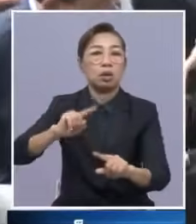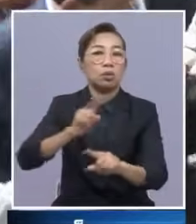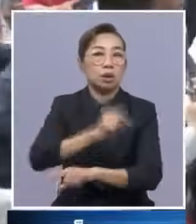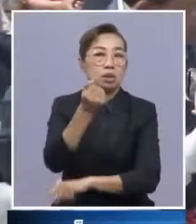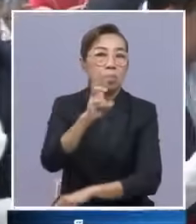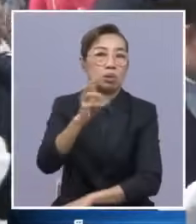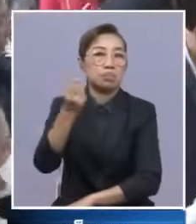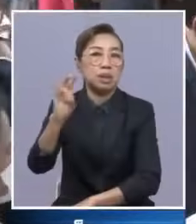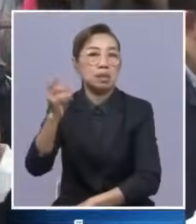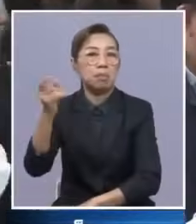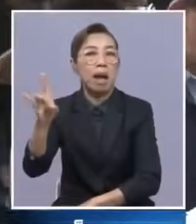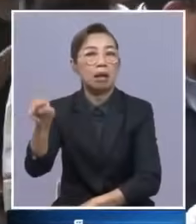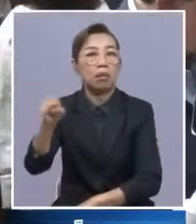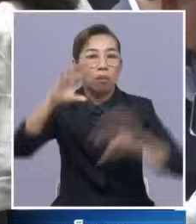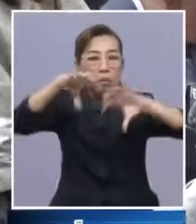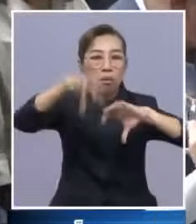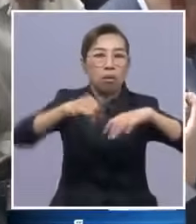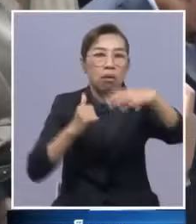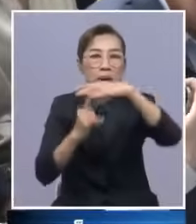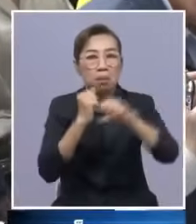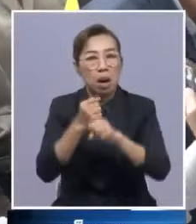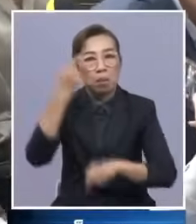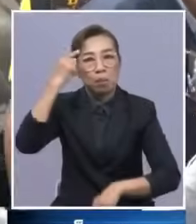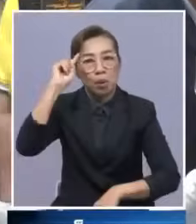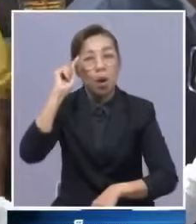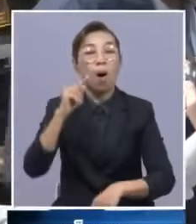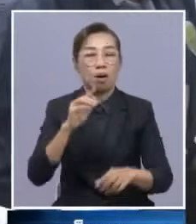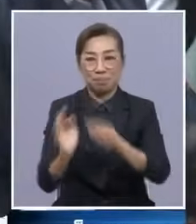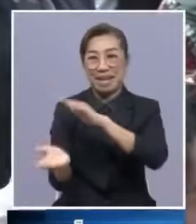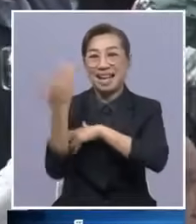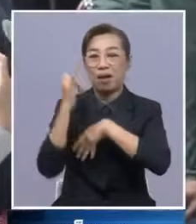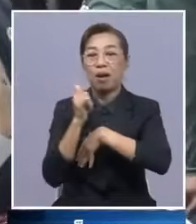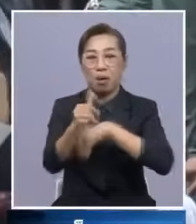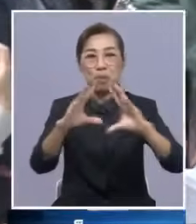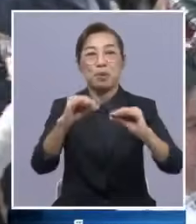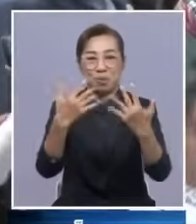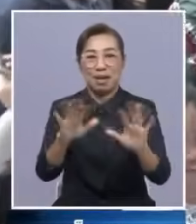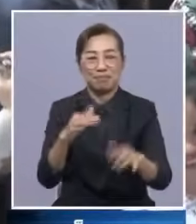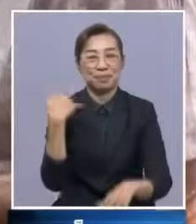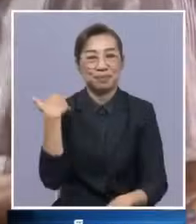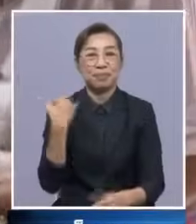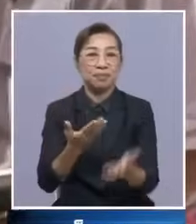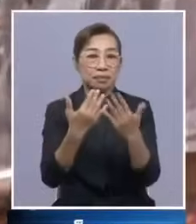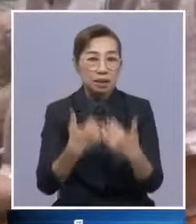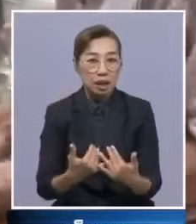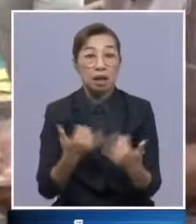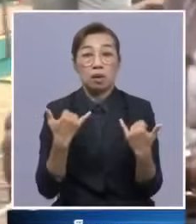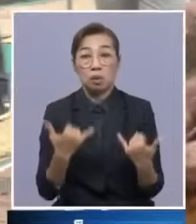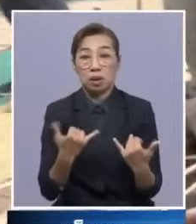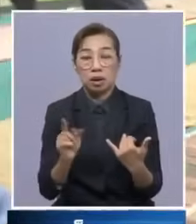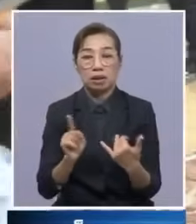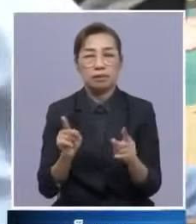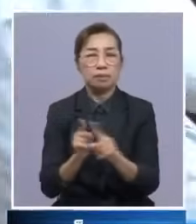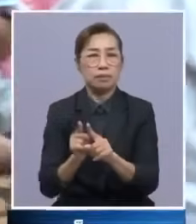นี่ได้อยู่ทำเนียบบ้างไหมเนี่ยยังไม่รู้เลยนะ ก็เข้าเมื่อเช้าเข้าทำเนียบเมื่อเช้าแต่ก็เข้าไปประชุมเนี่ยนะคะขณะเดียวกันคุณผู้ชมคะวันนี้เนี่ย